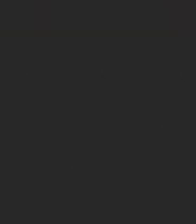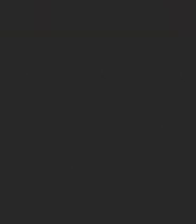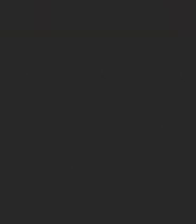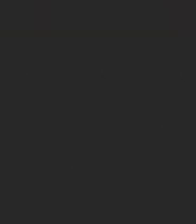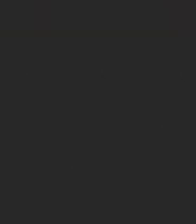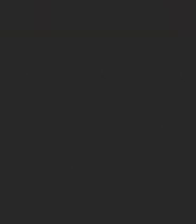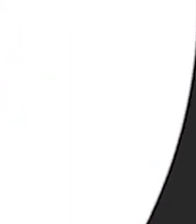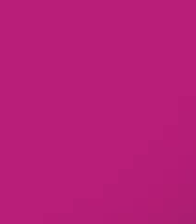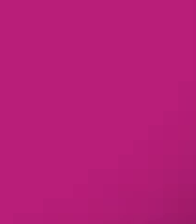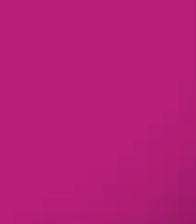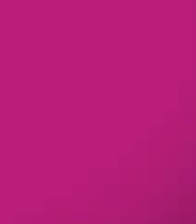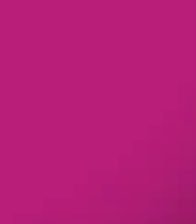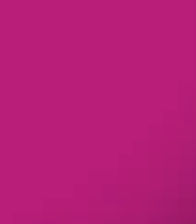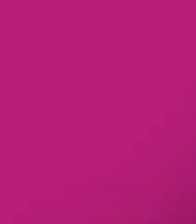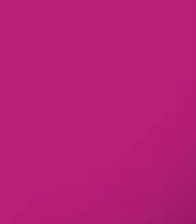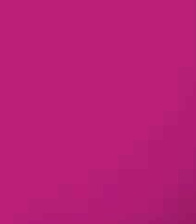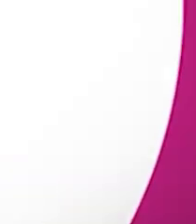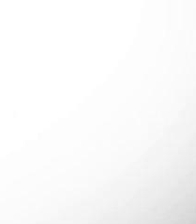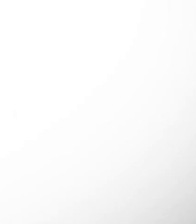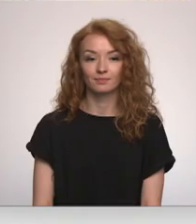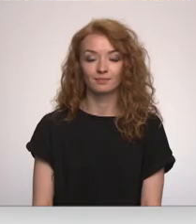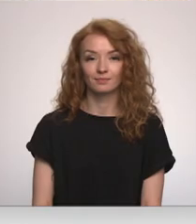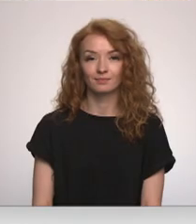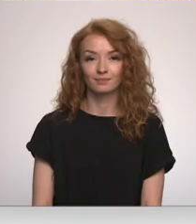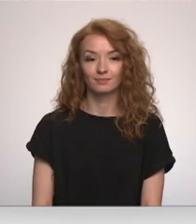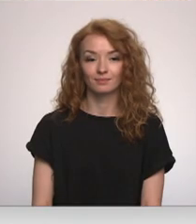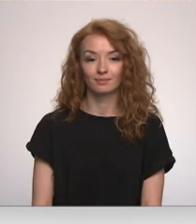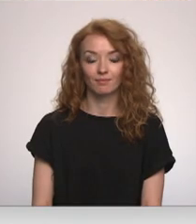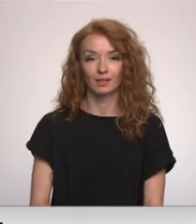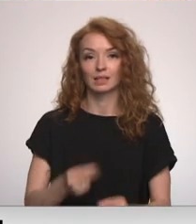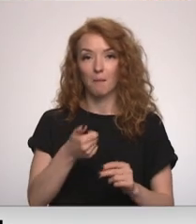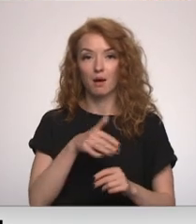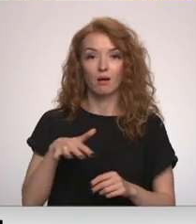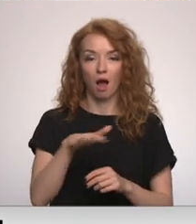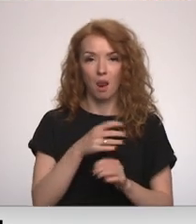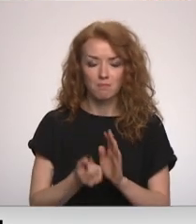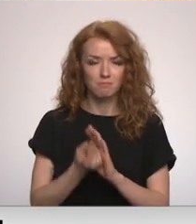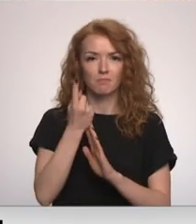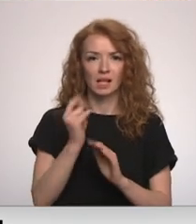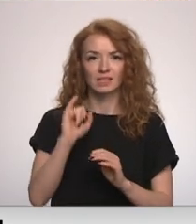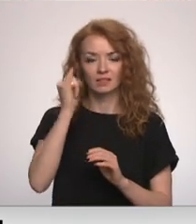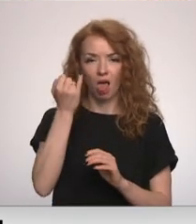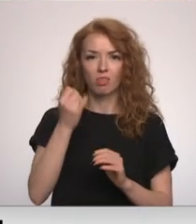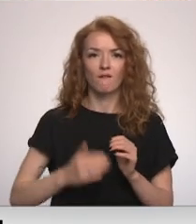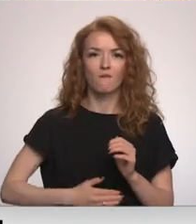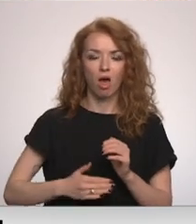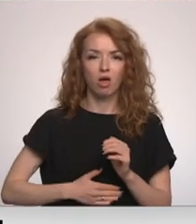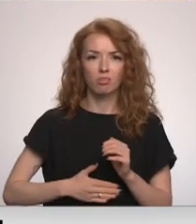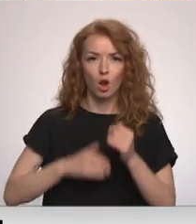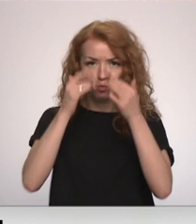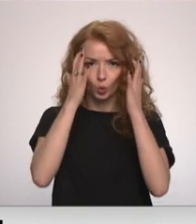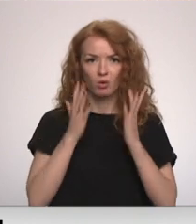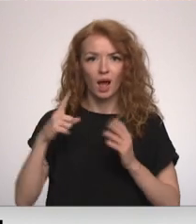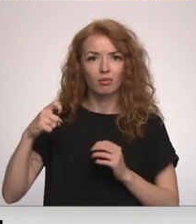Re, viss ēters ir te! Zemgalē savairojusies zeltvēdera mūķene. Pērn šis